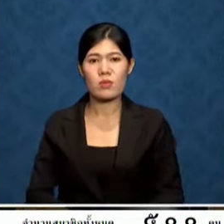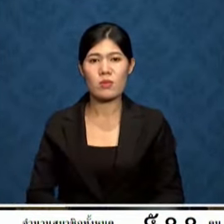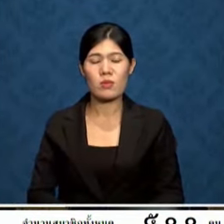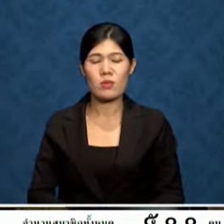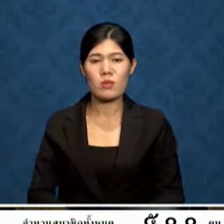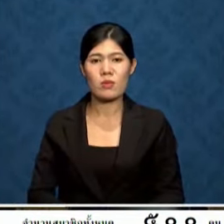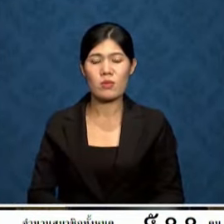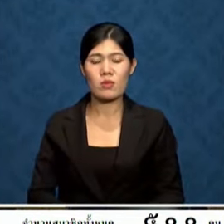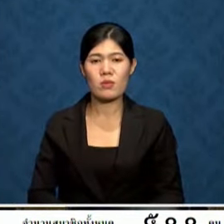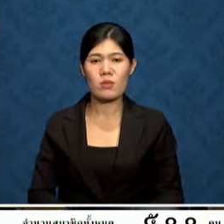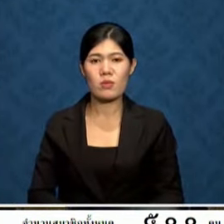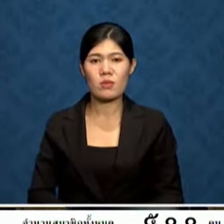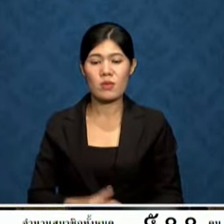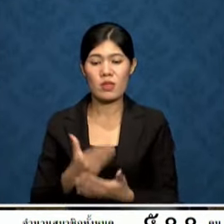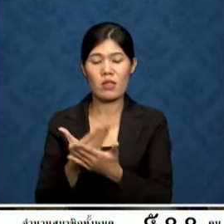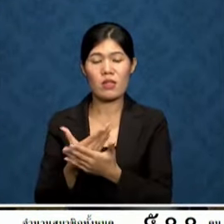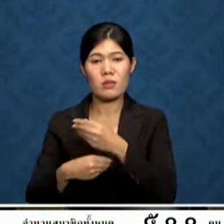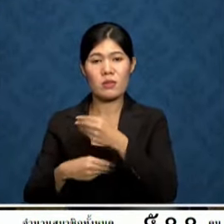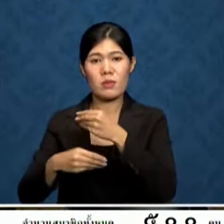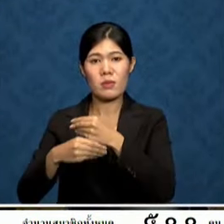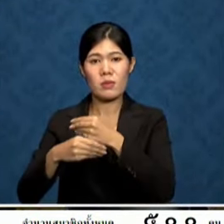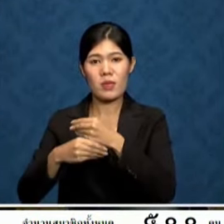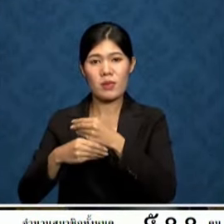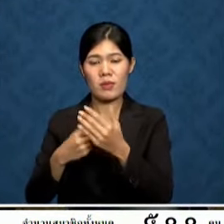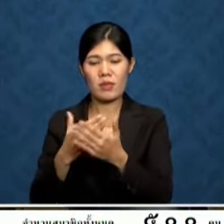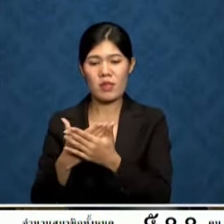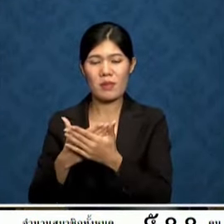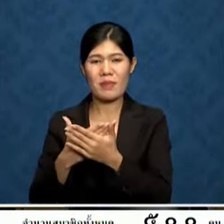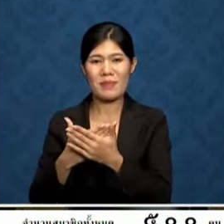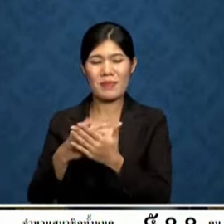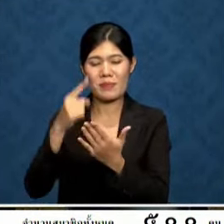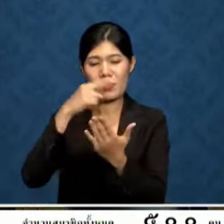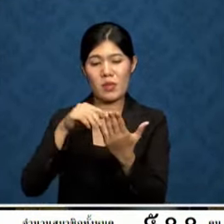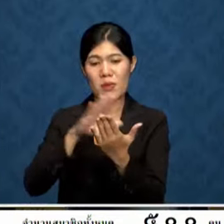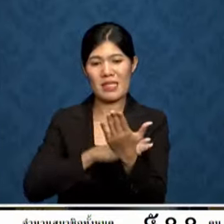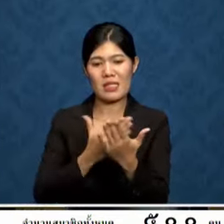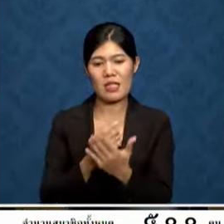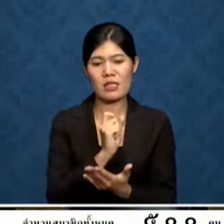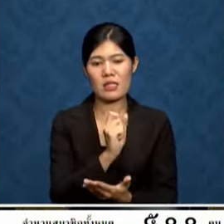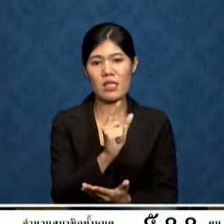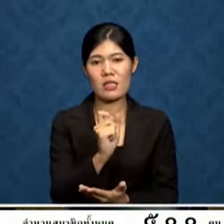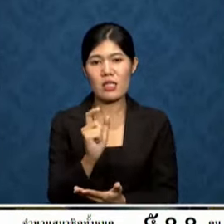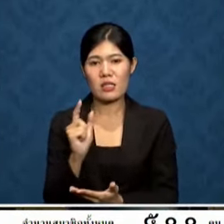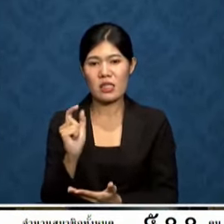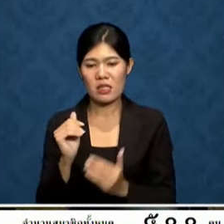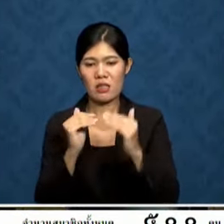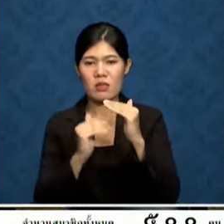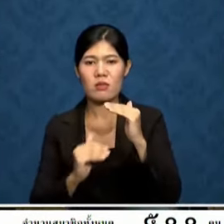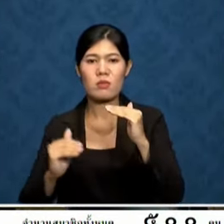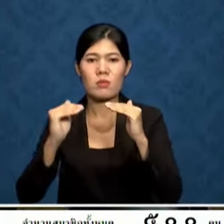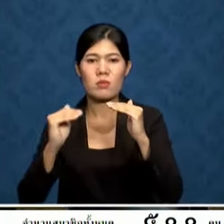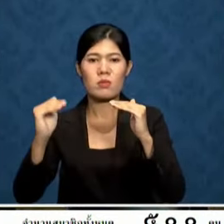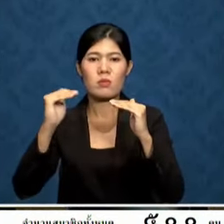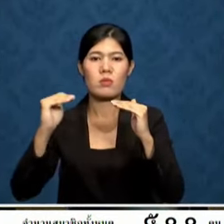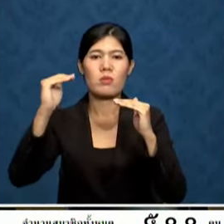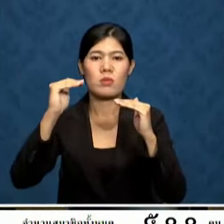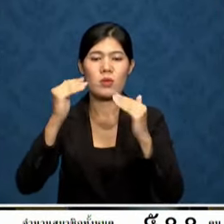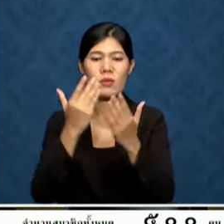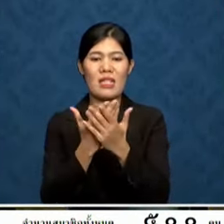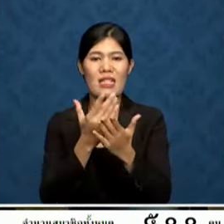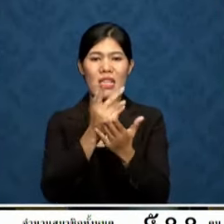อย่างไรก็ตามครับการเพิ่มงบประมาณรายจ่ายของประเทศอย่างก้าวกระโดดนั้นโดยกู้เงินมาใช้เกือบ